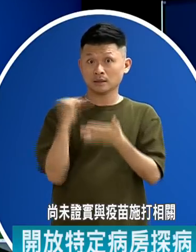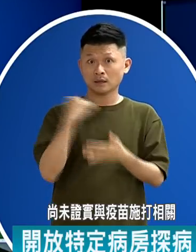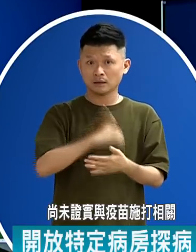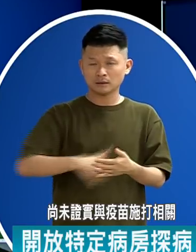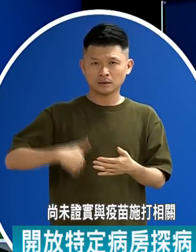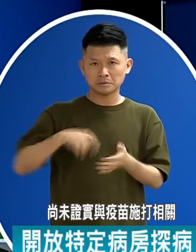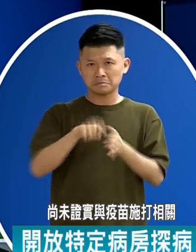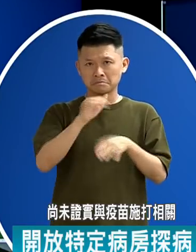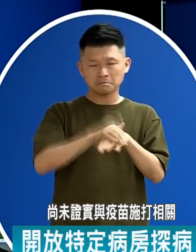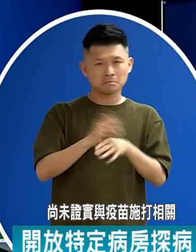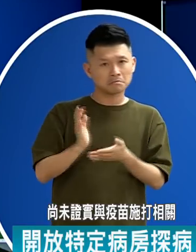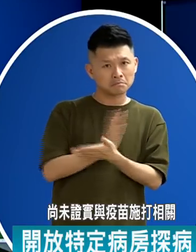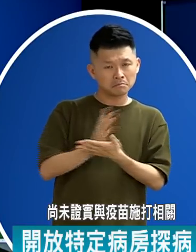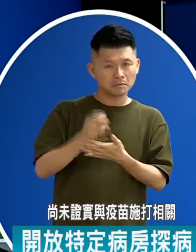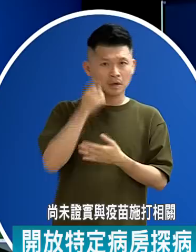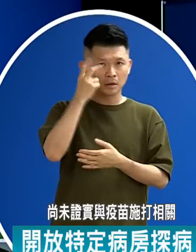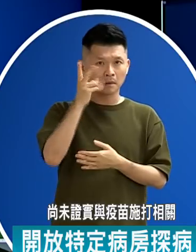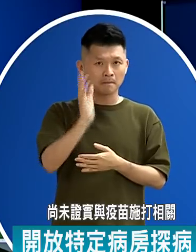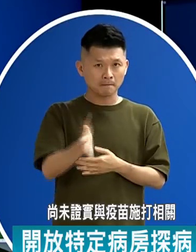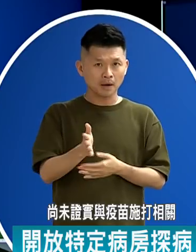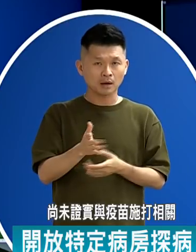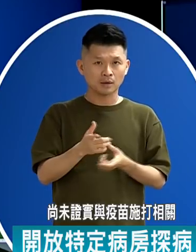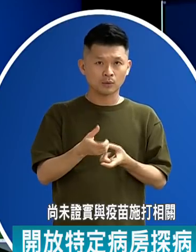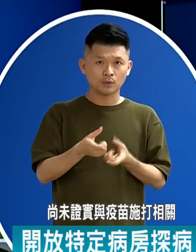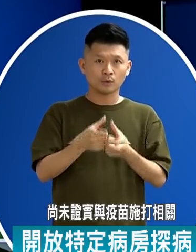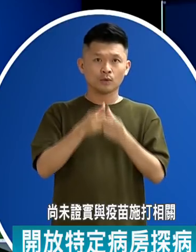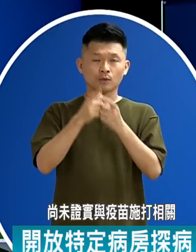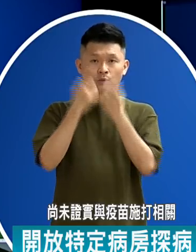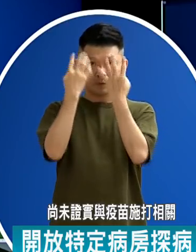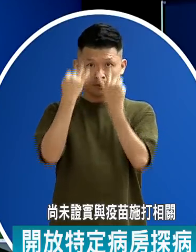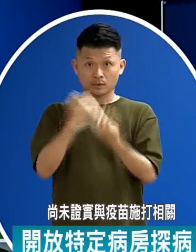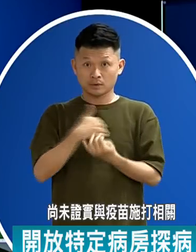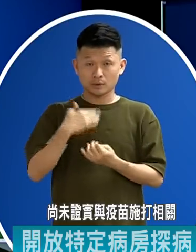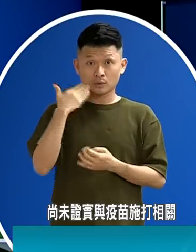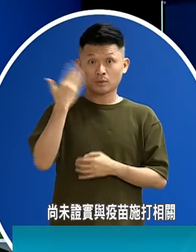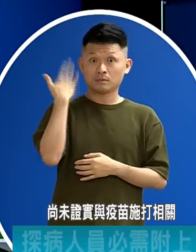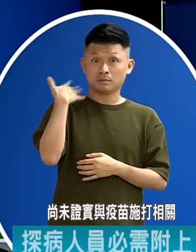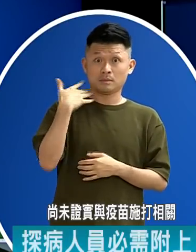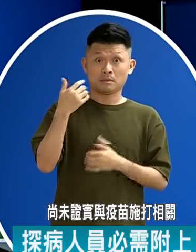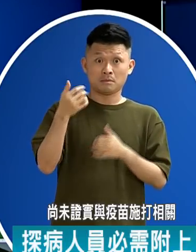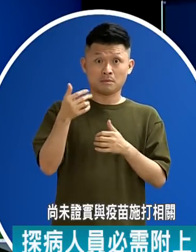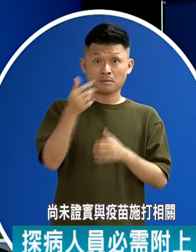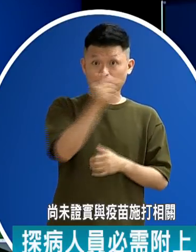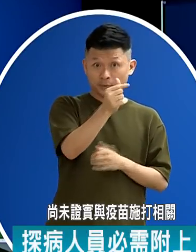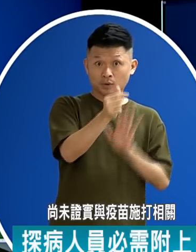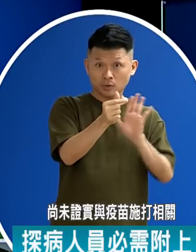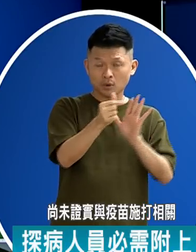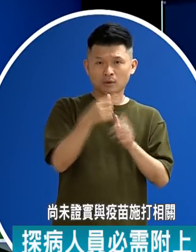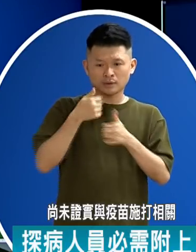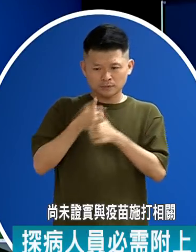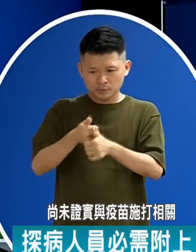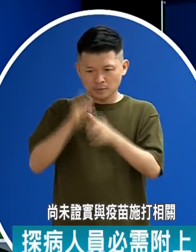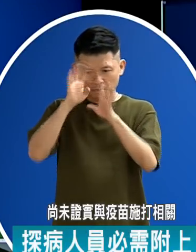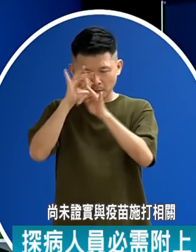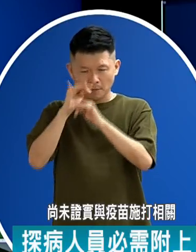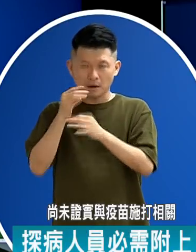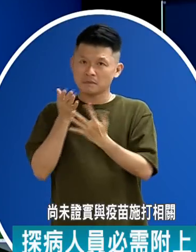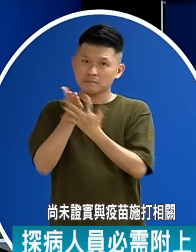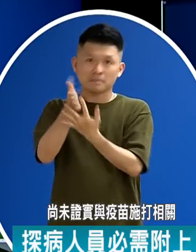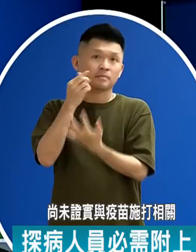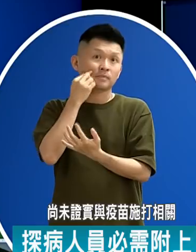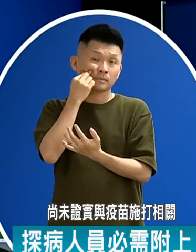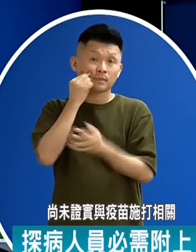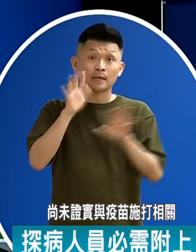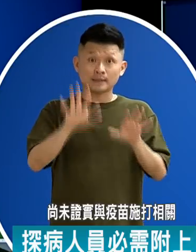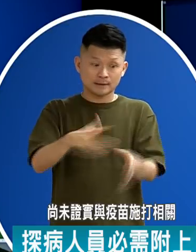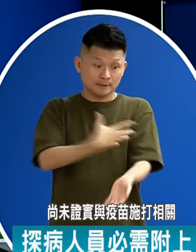个结果出炉要2个半月，只能回顾过去的状况，就算有人曾经感染，也很难进一步去调查和介入，所以应该是要